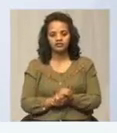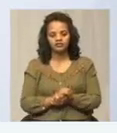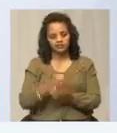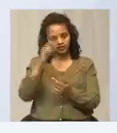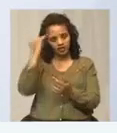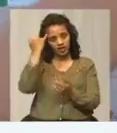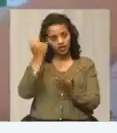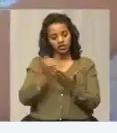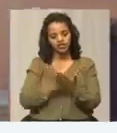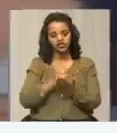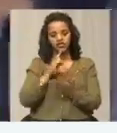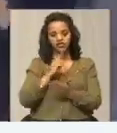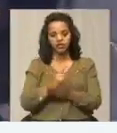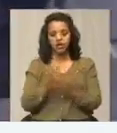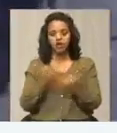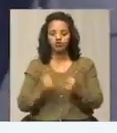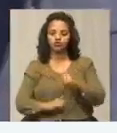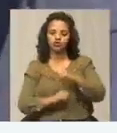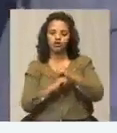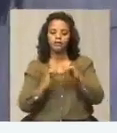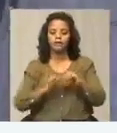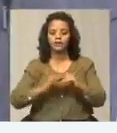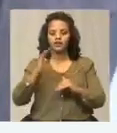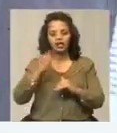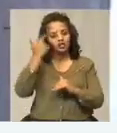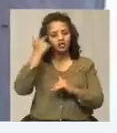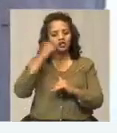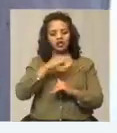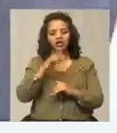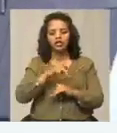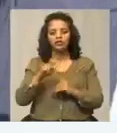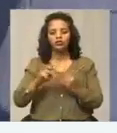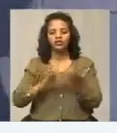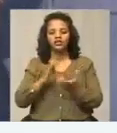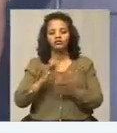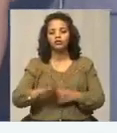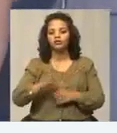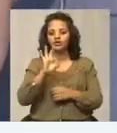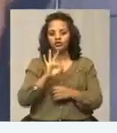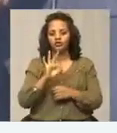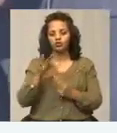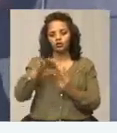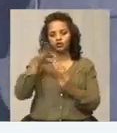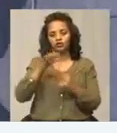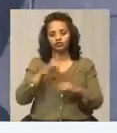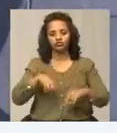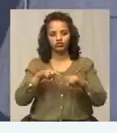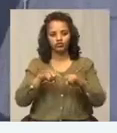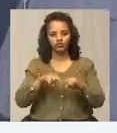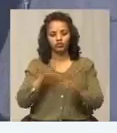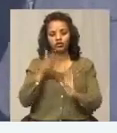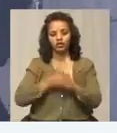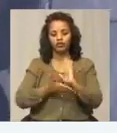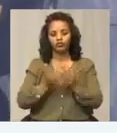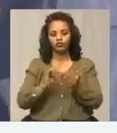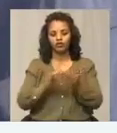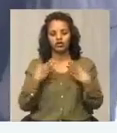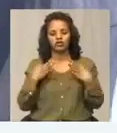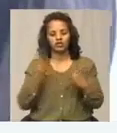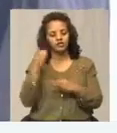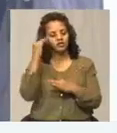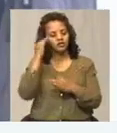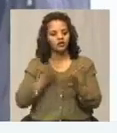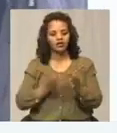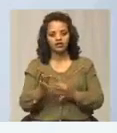አጀንዳችን ነው። የአሁኑ ድጋፍ በተለይ በትግራይና በደቡብ ክልል በሚገኙ በተመረጡ ዞኖች የሚከናወን መሆኑን ጤና ሚኒስትሯ